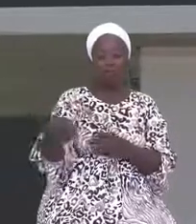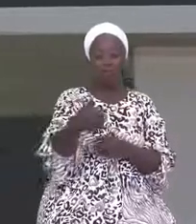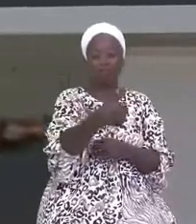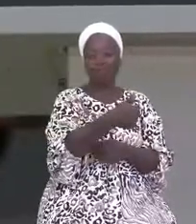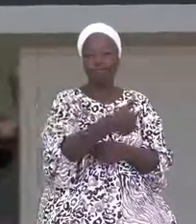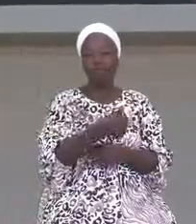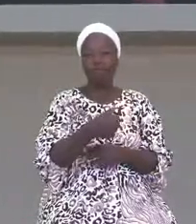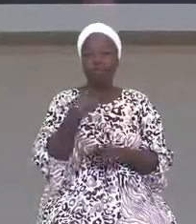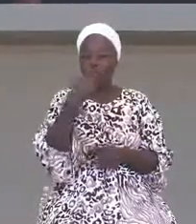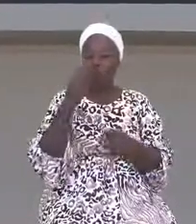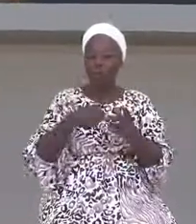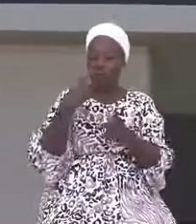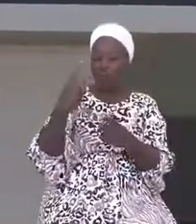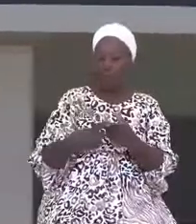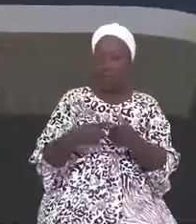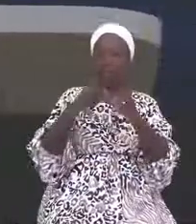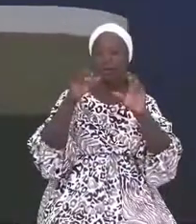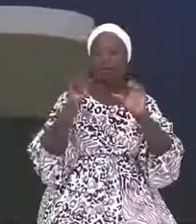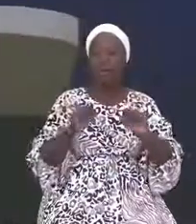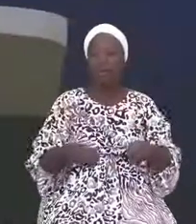peut être sauvé?